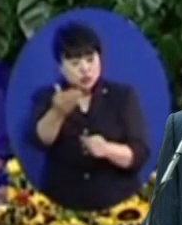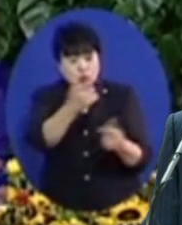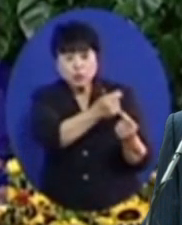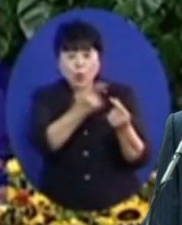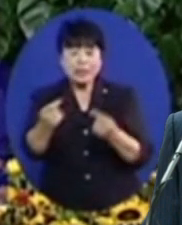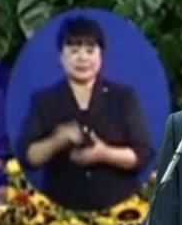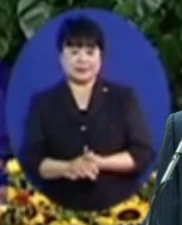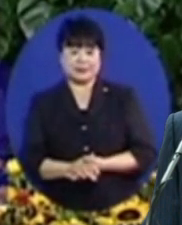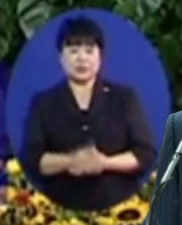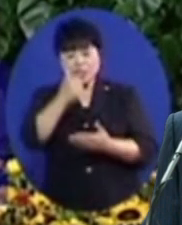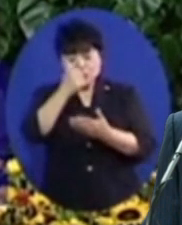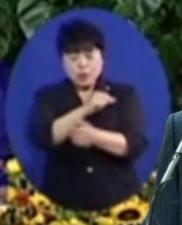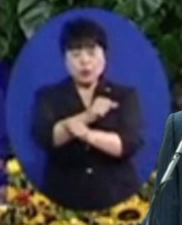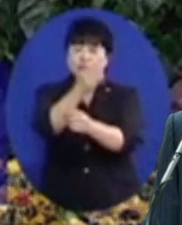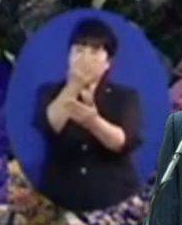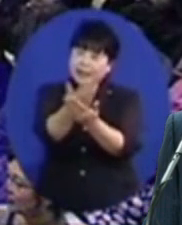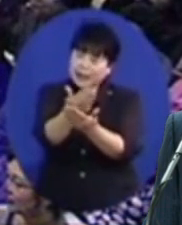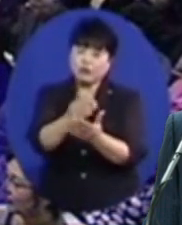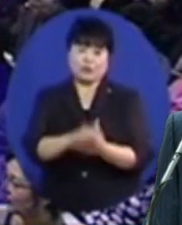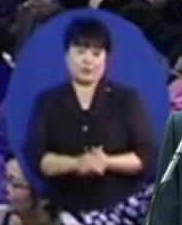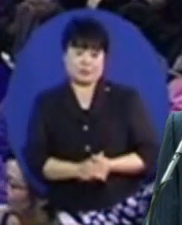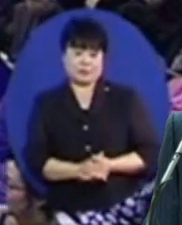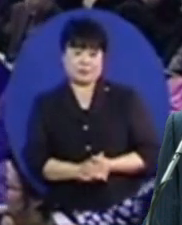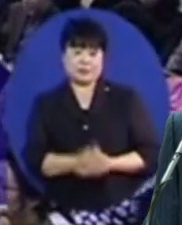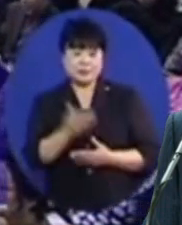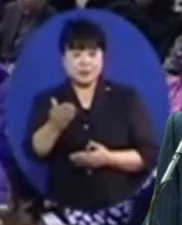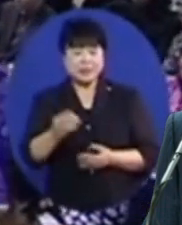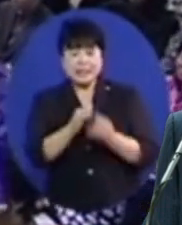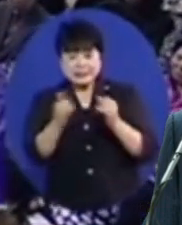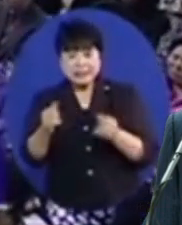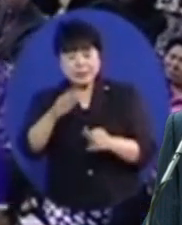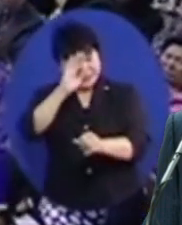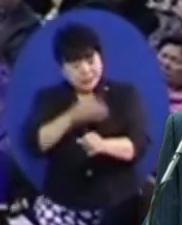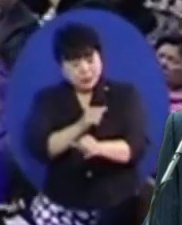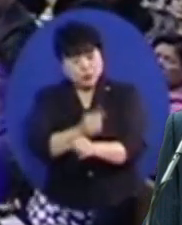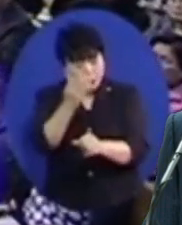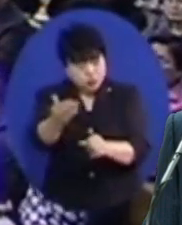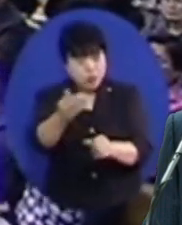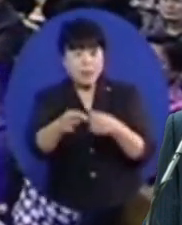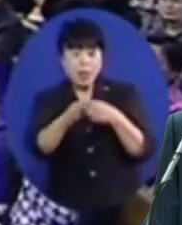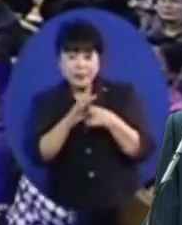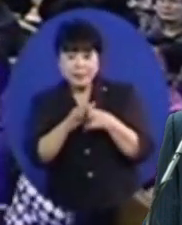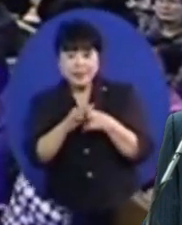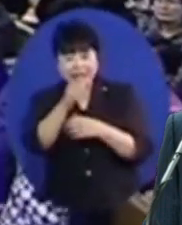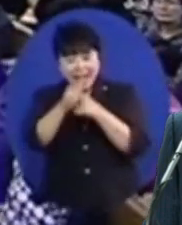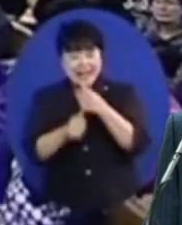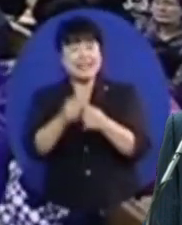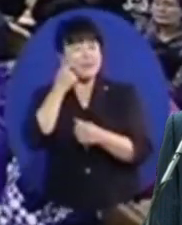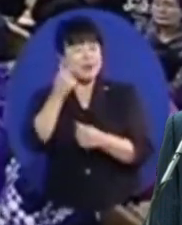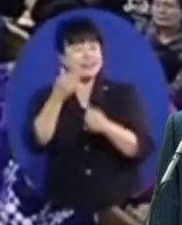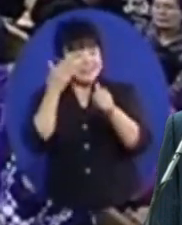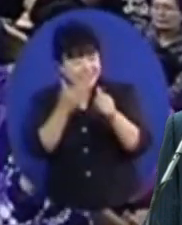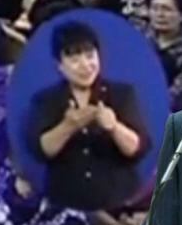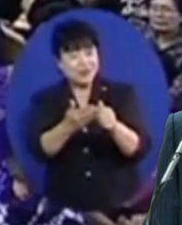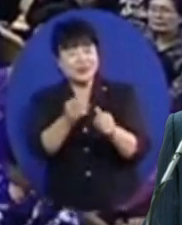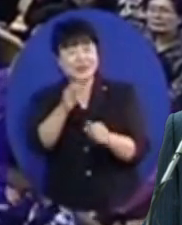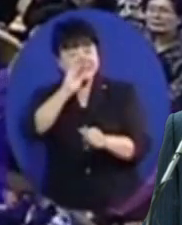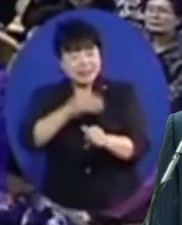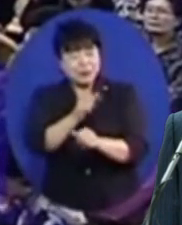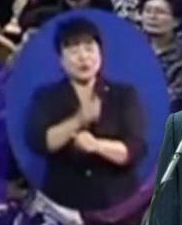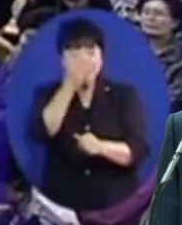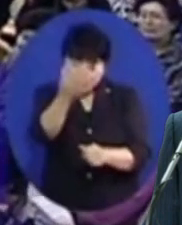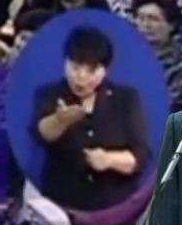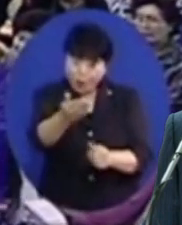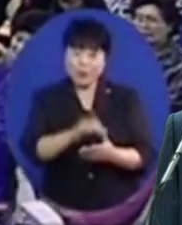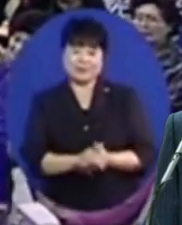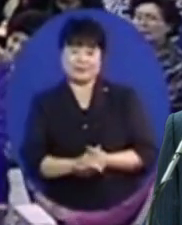같이 우리 죄를 사하여 주옵시고 너희가 사람의 잘못을 용서하면 너희 하늘에 계신 아버지께서도 너희 잘못을